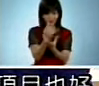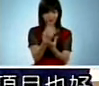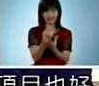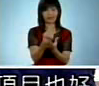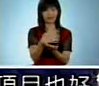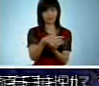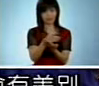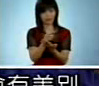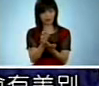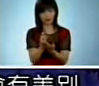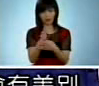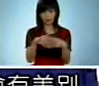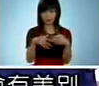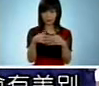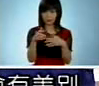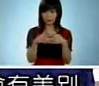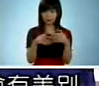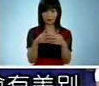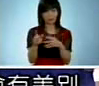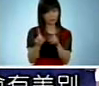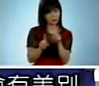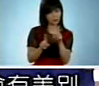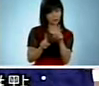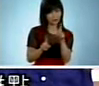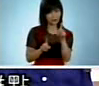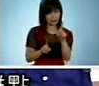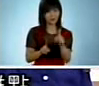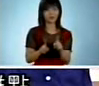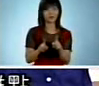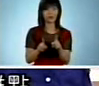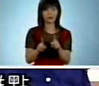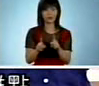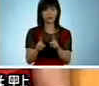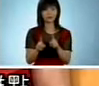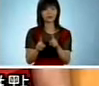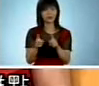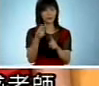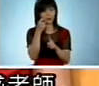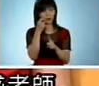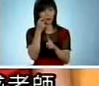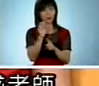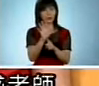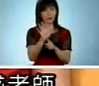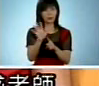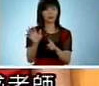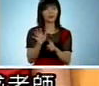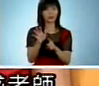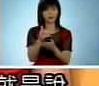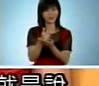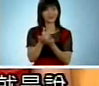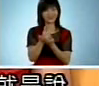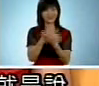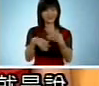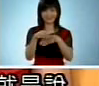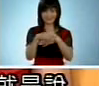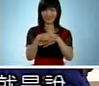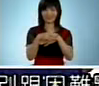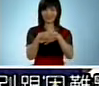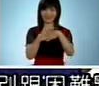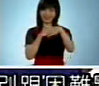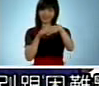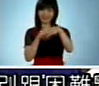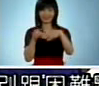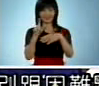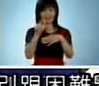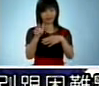参赛的项目也好，那个训练一定会有差别跟一些困难点。我们想要请盛老师也来聊聊一下啊、就说